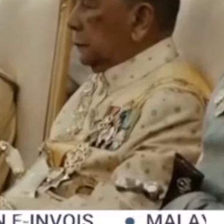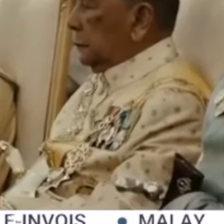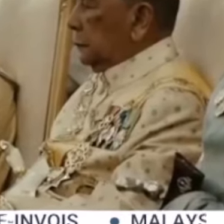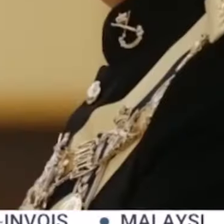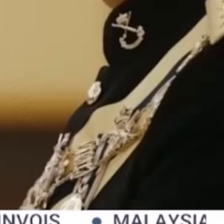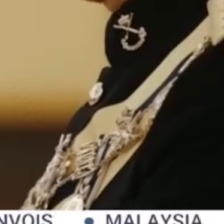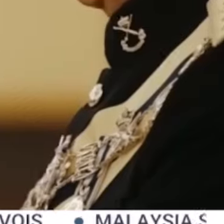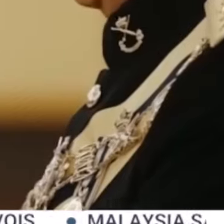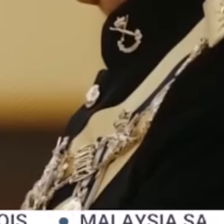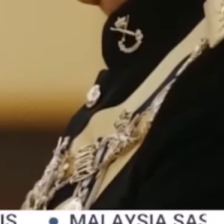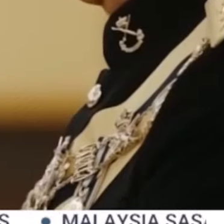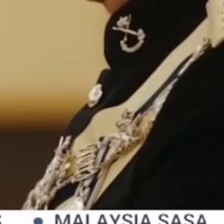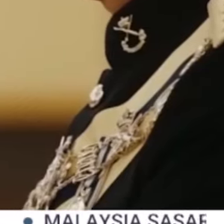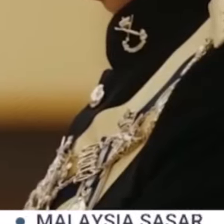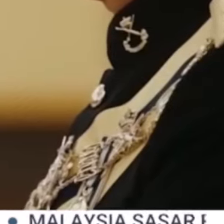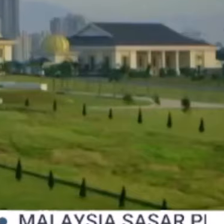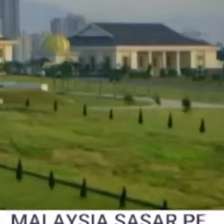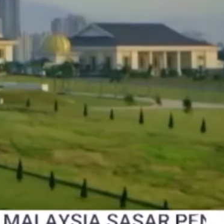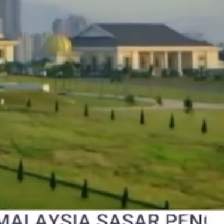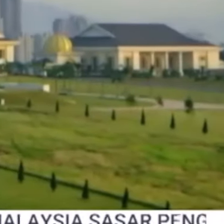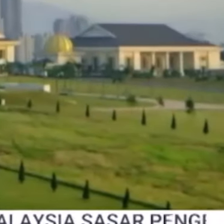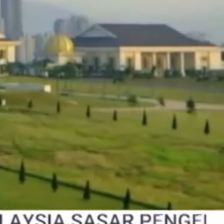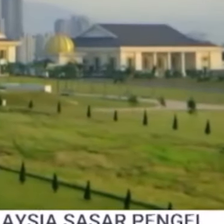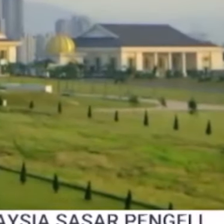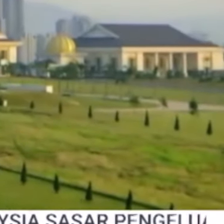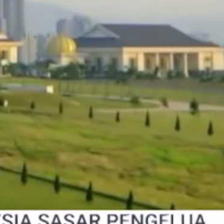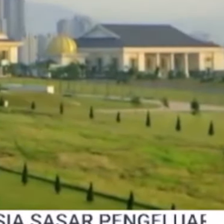wabillahi wataulahi.